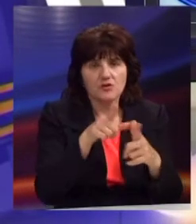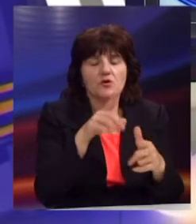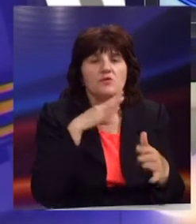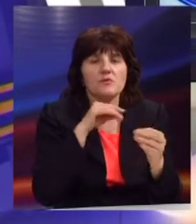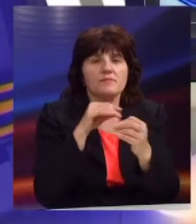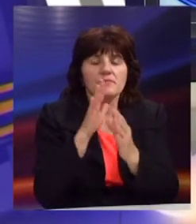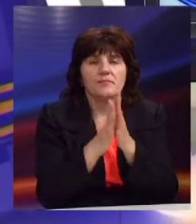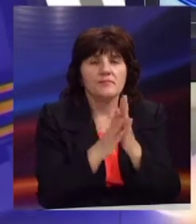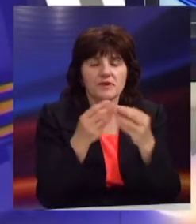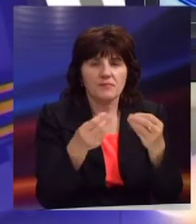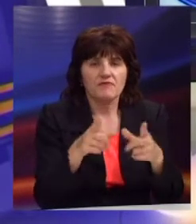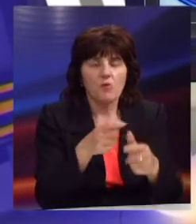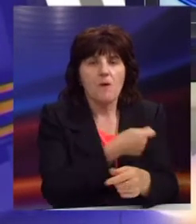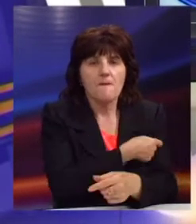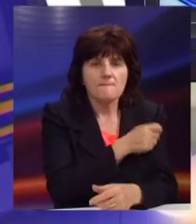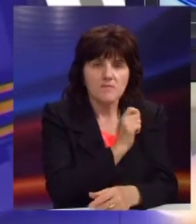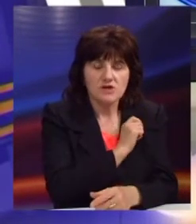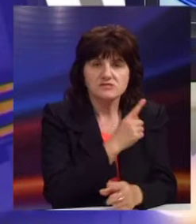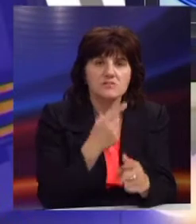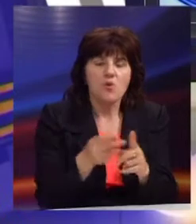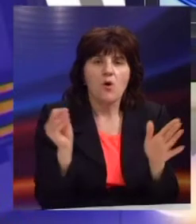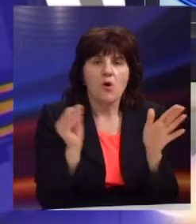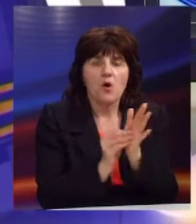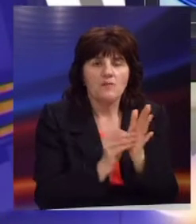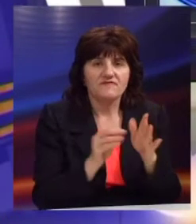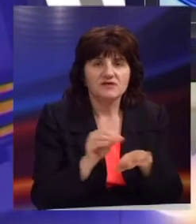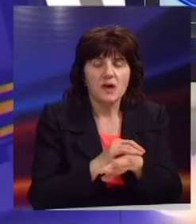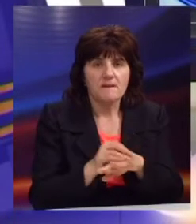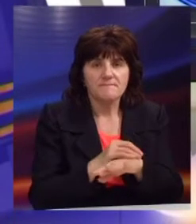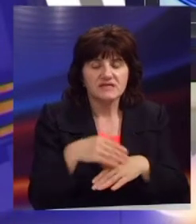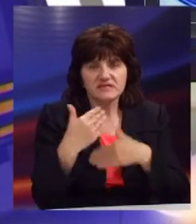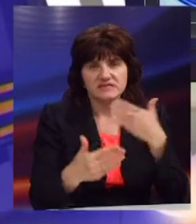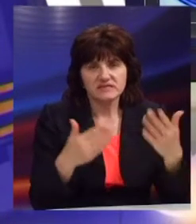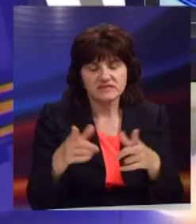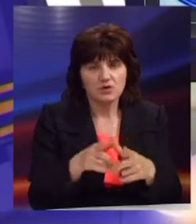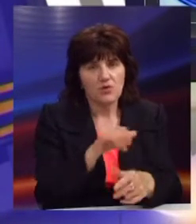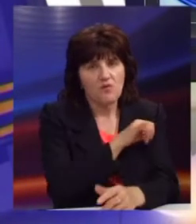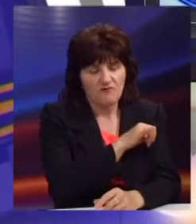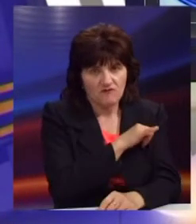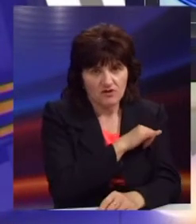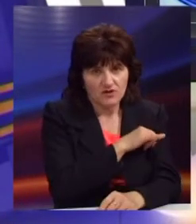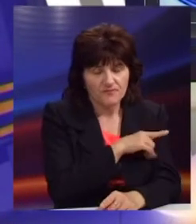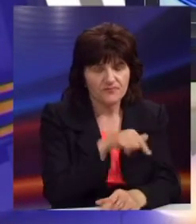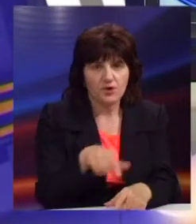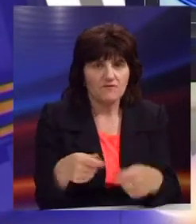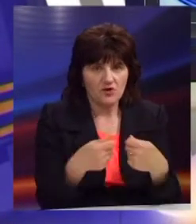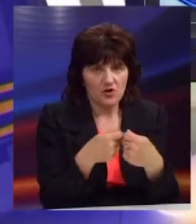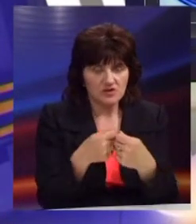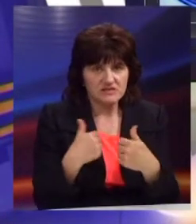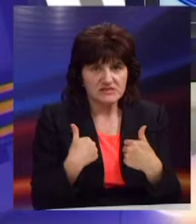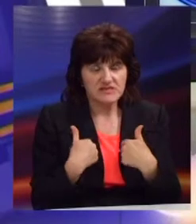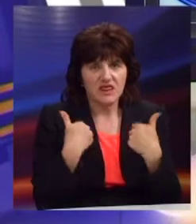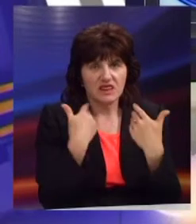je održano u policijskoj upravi povodom obeležavanja meseca transplantacije u Vojvodini. Organizatori promocije davalaštva organa